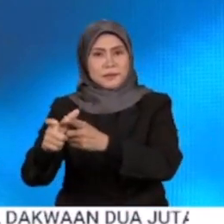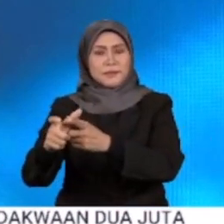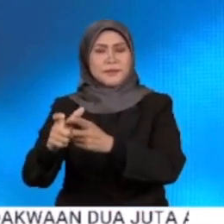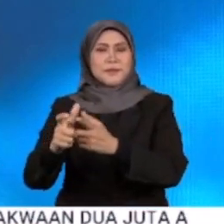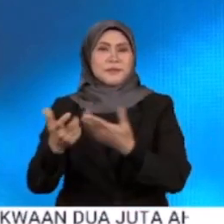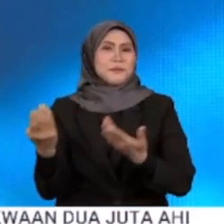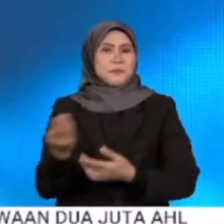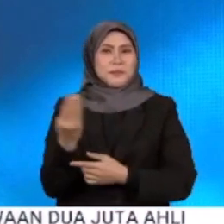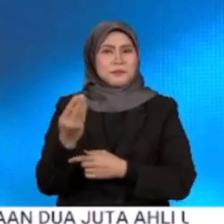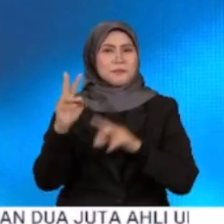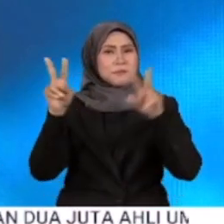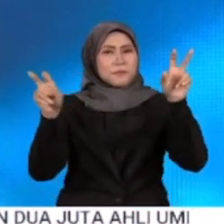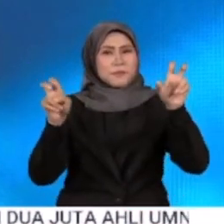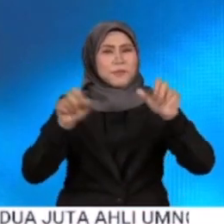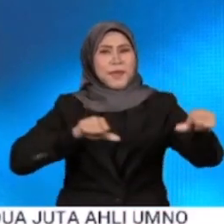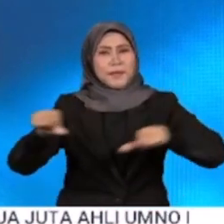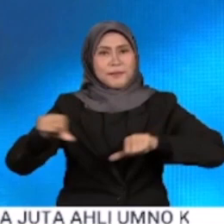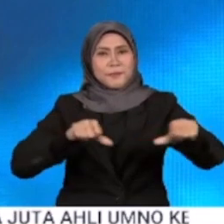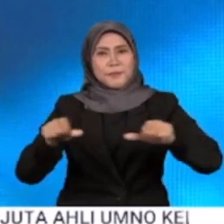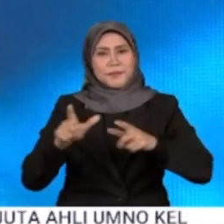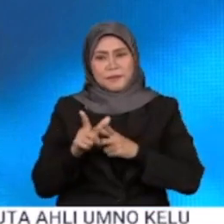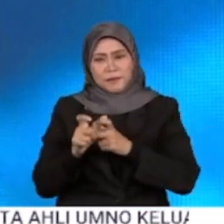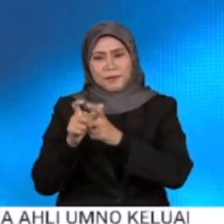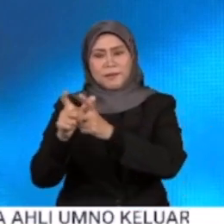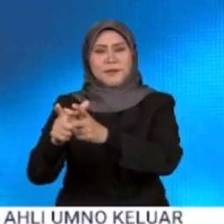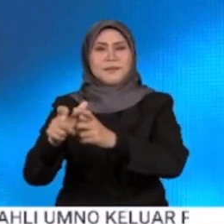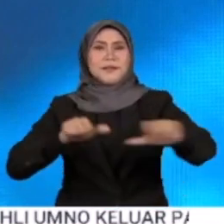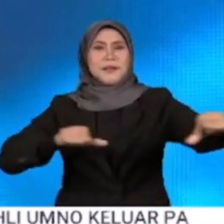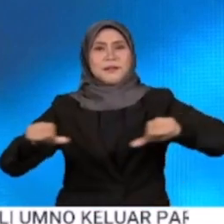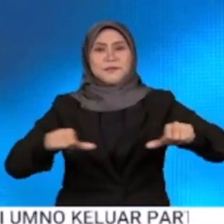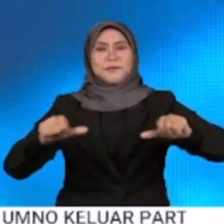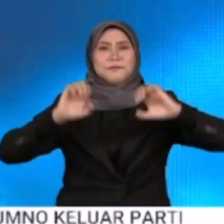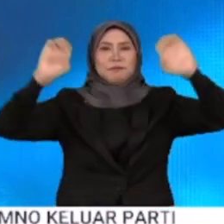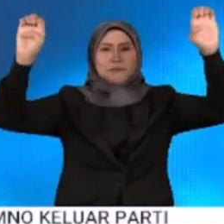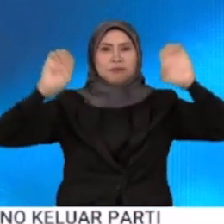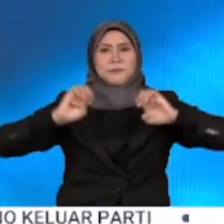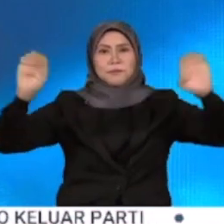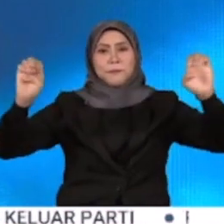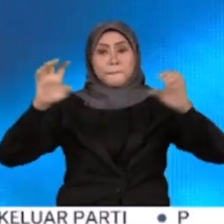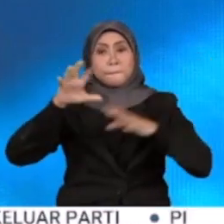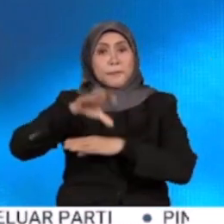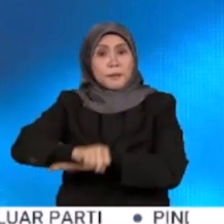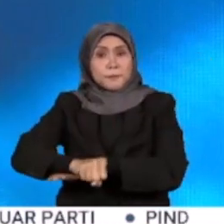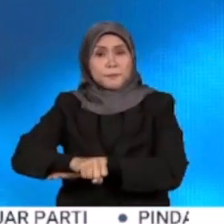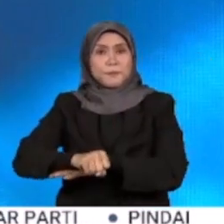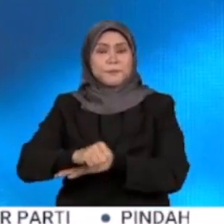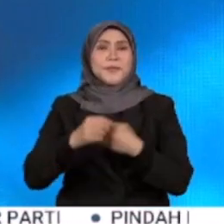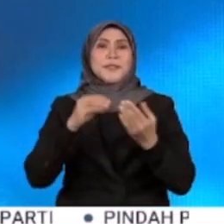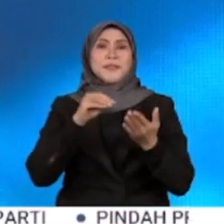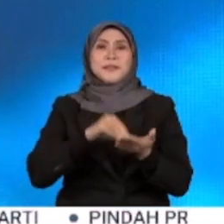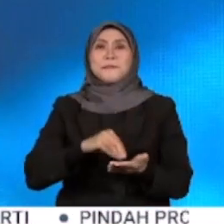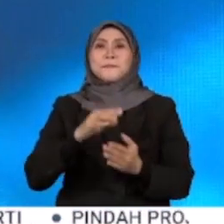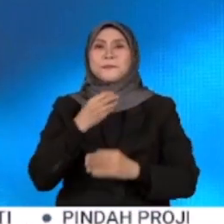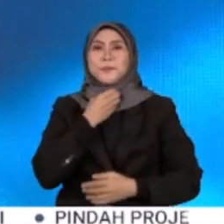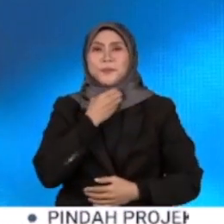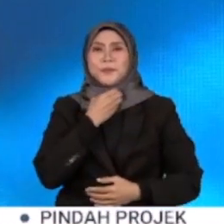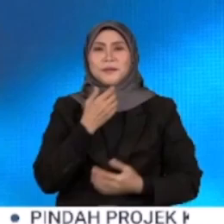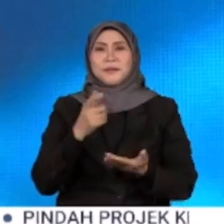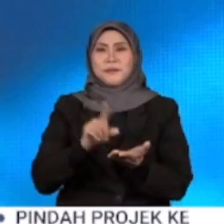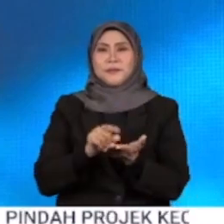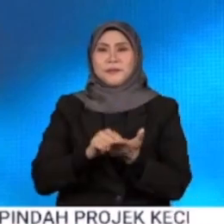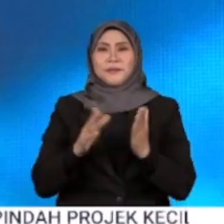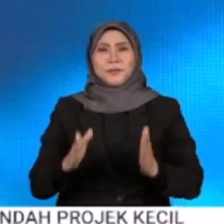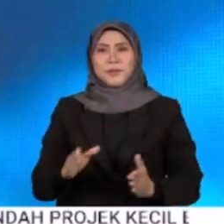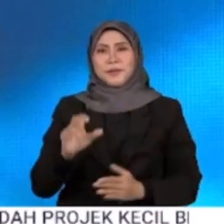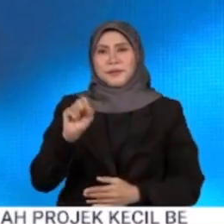yang sinonim dengan aktiviti larian dan latihan kecergasan pada waktu malam sekitar Bandar Raya Ipoh. Wartawan Saiful